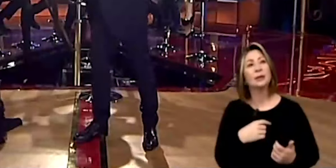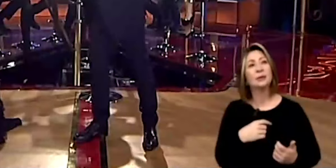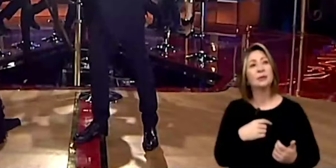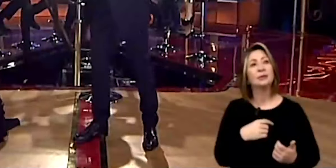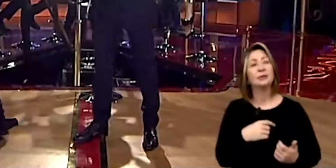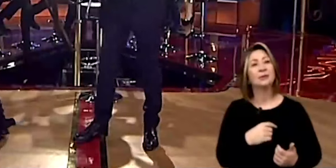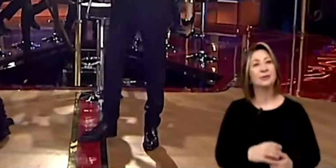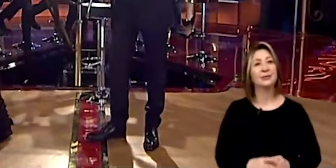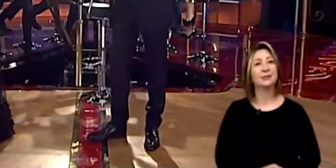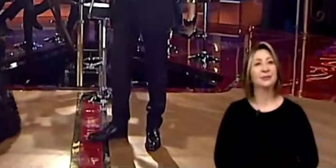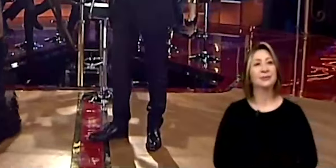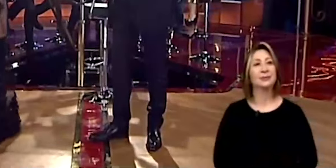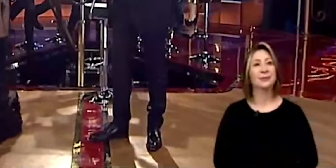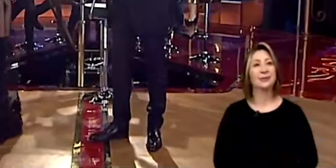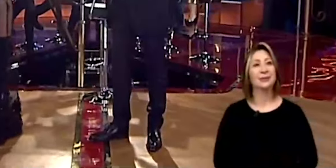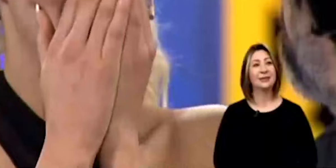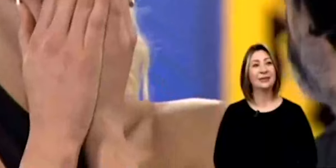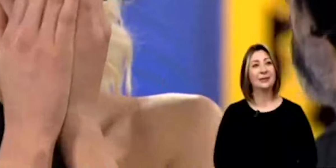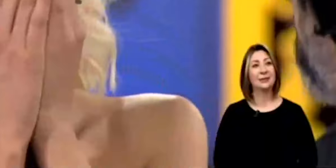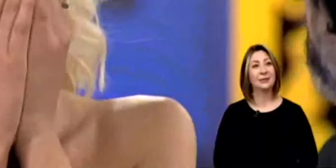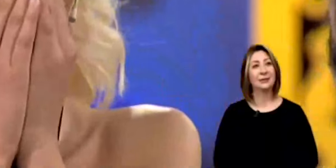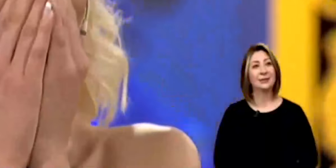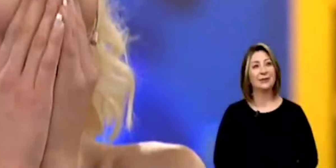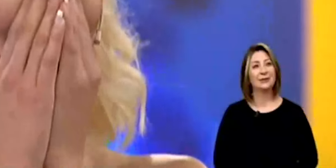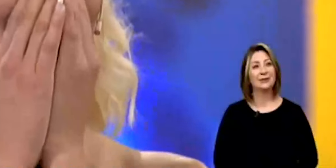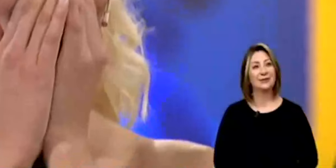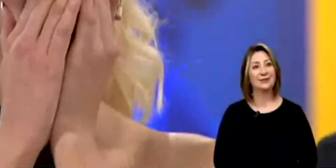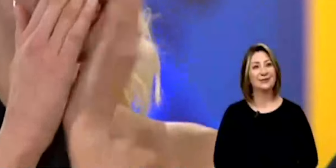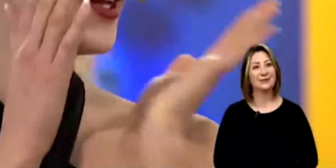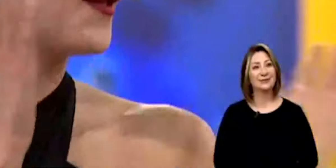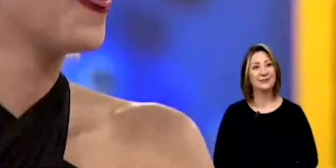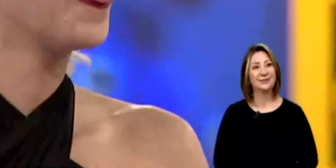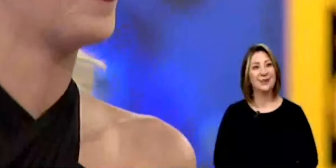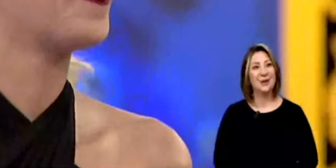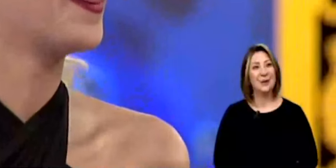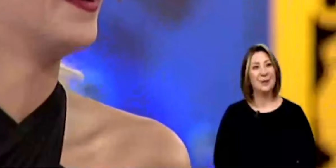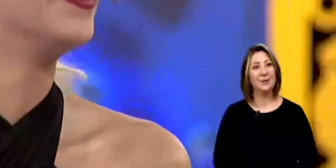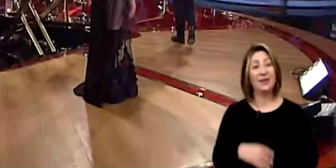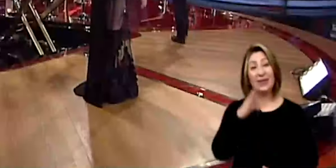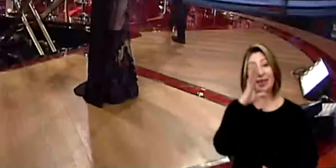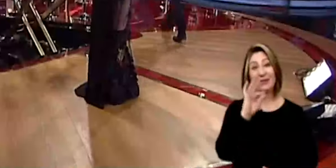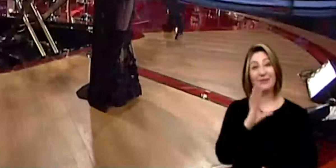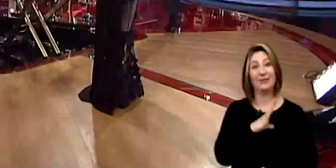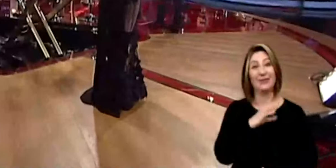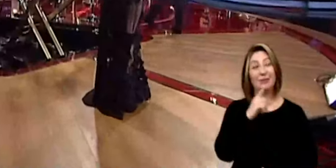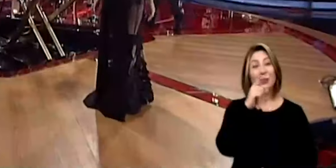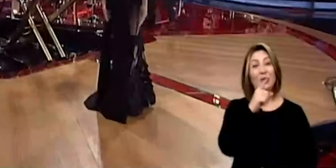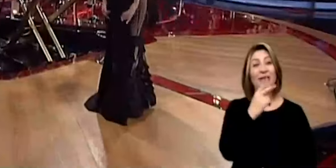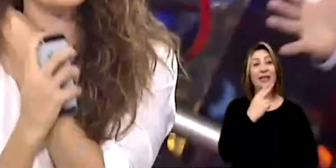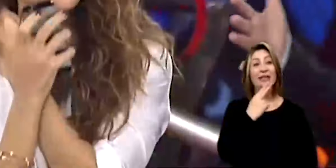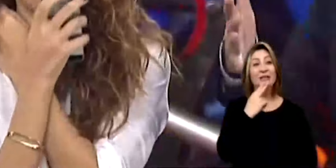şarkıyı çalmaya çalışıyor. Nasıl bir şeydi? Bilmiyorum. Bakın burada kim var? Bu